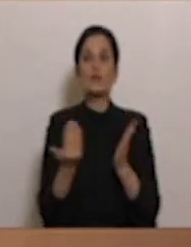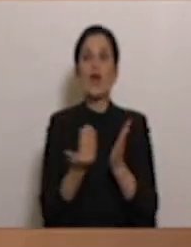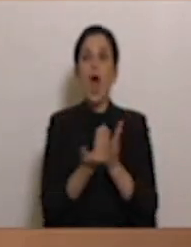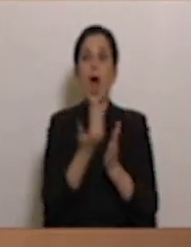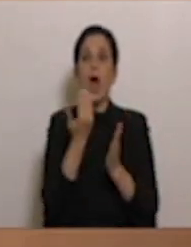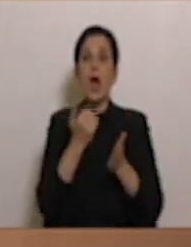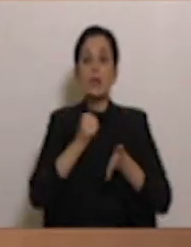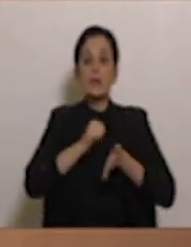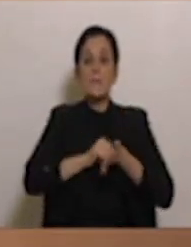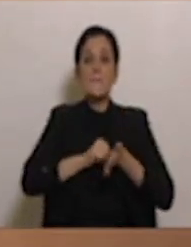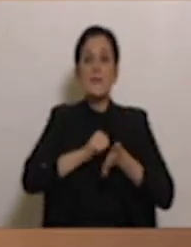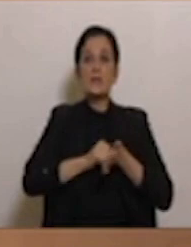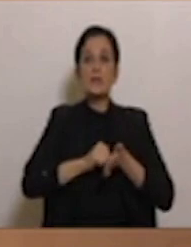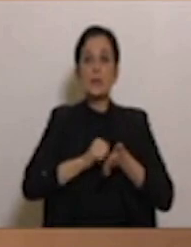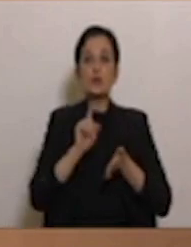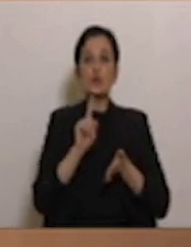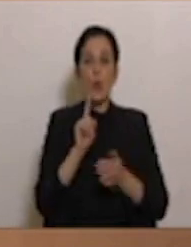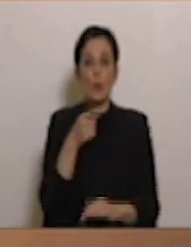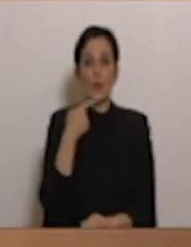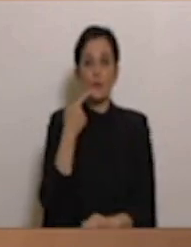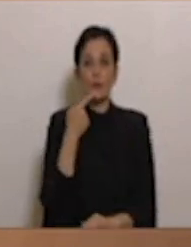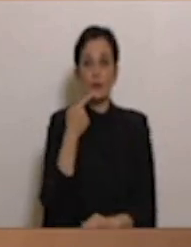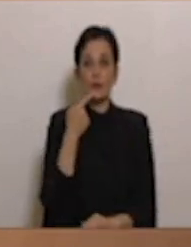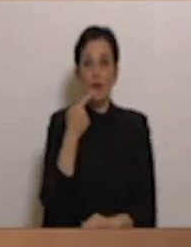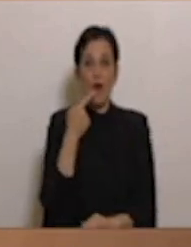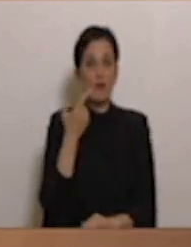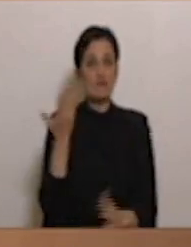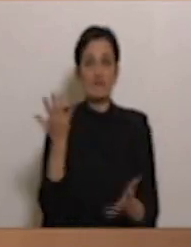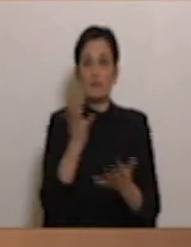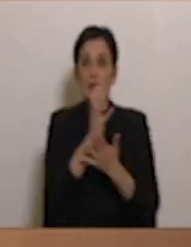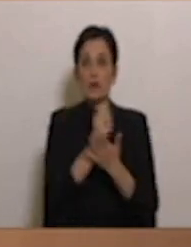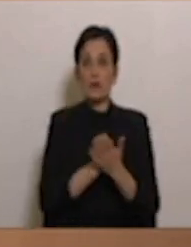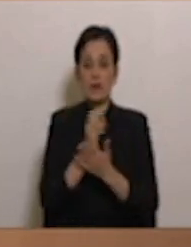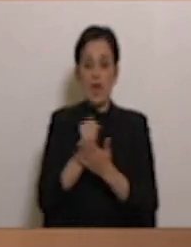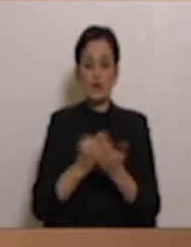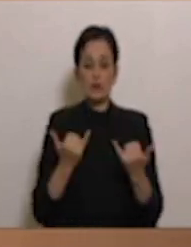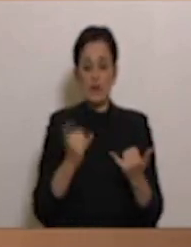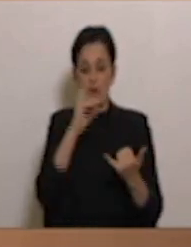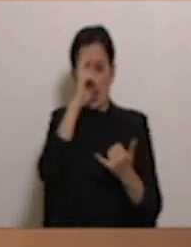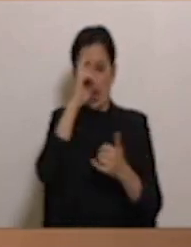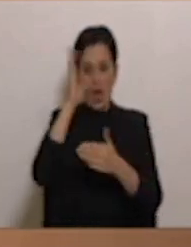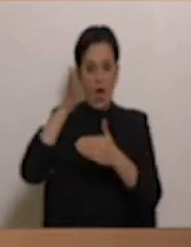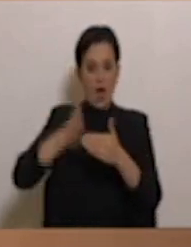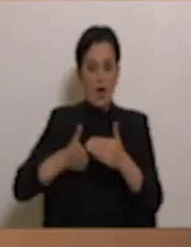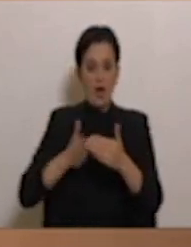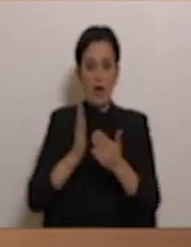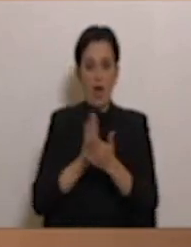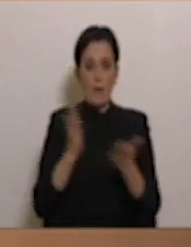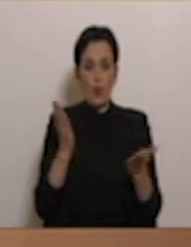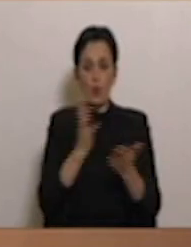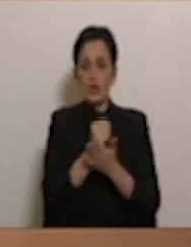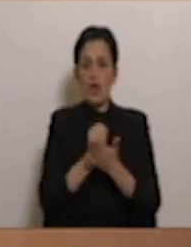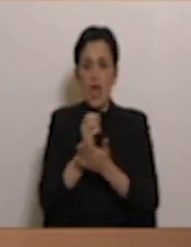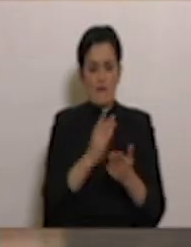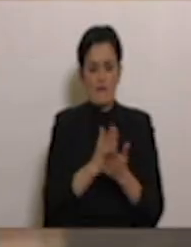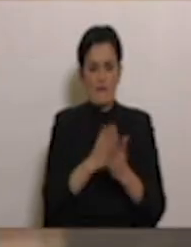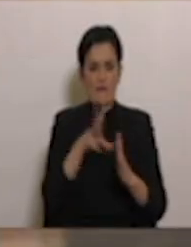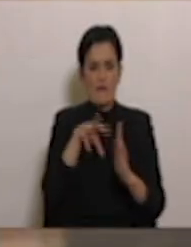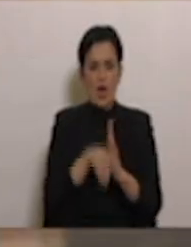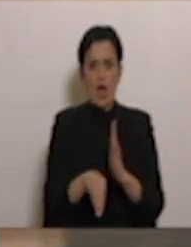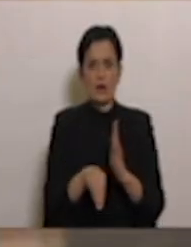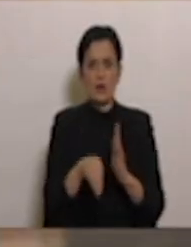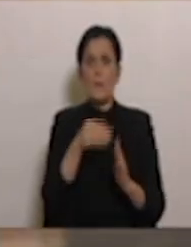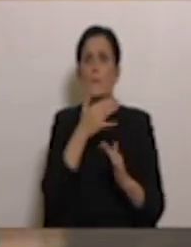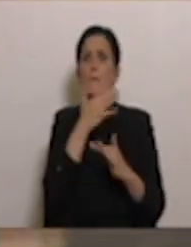და მიზეს იმისათვის, რომ ვთქვათ, ამოწურული აქვს რესურსი დღევანდელ ხელისუფლებას, საკადრო რესურსი, მორალური რესურსი.